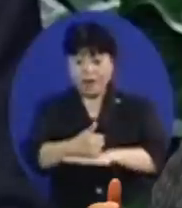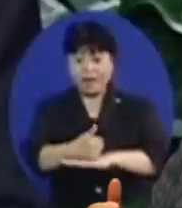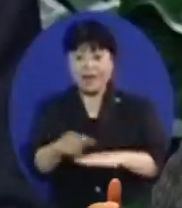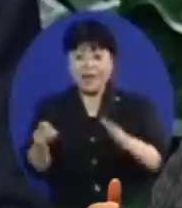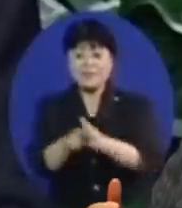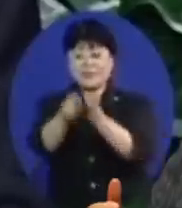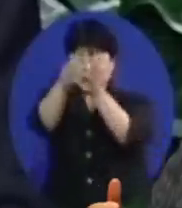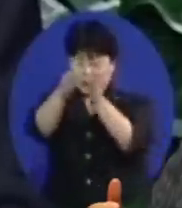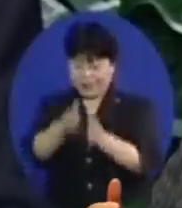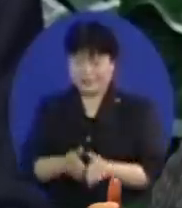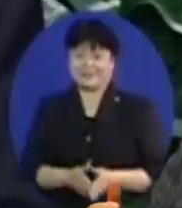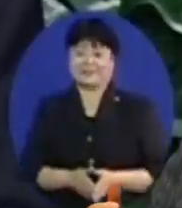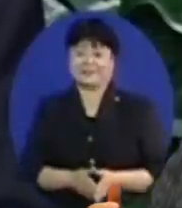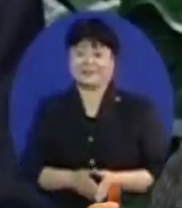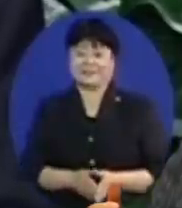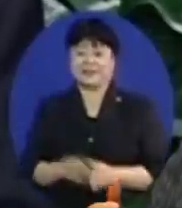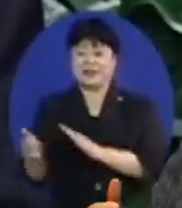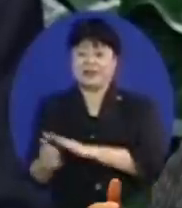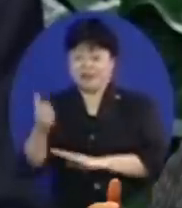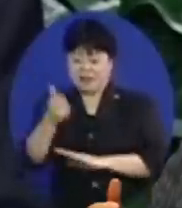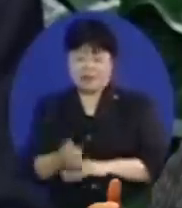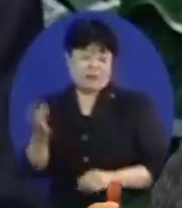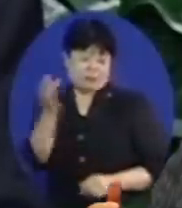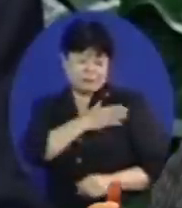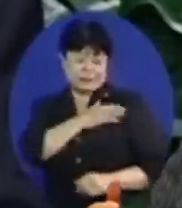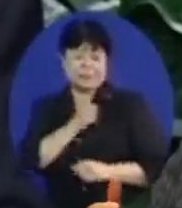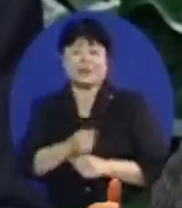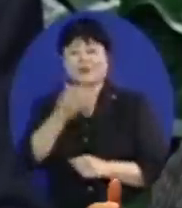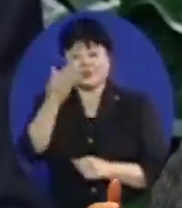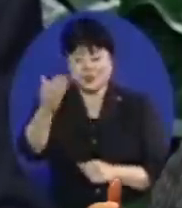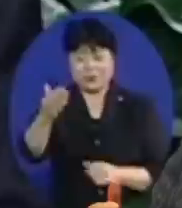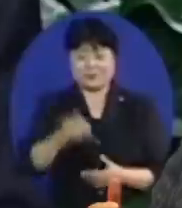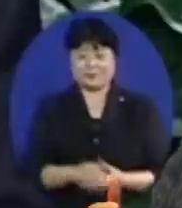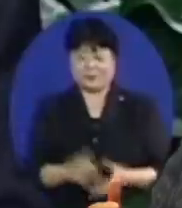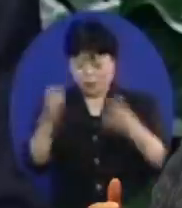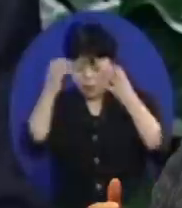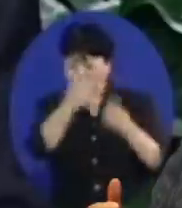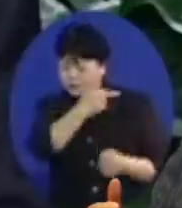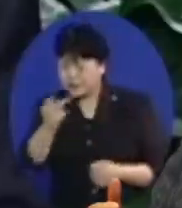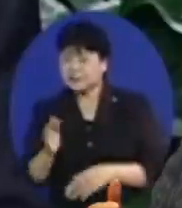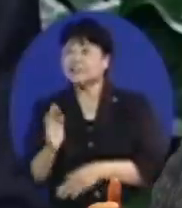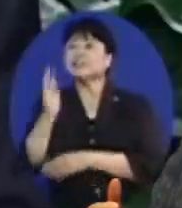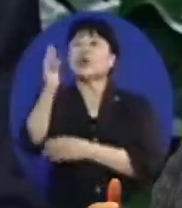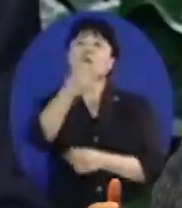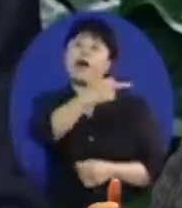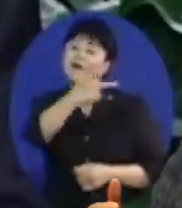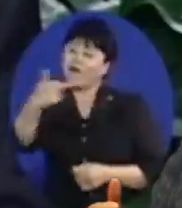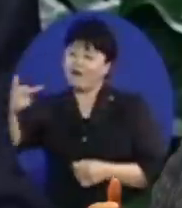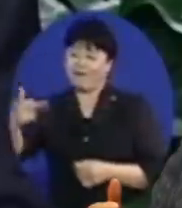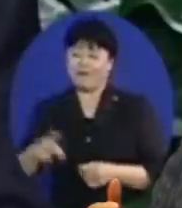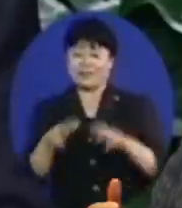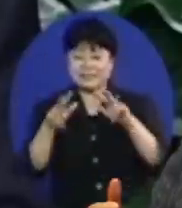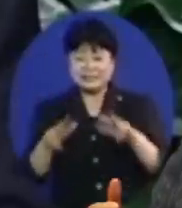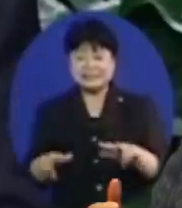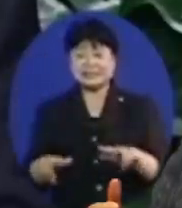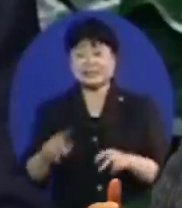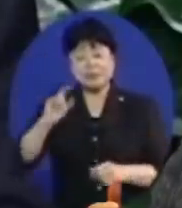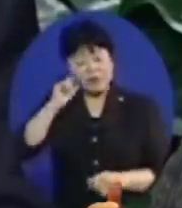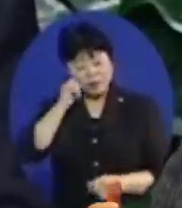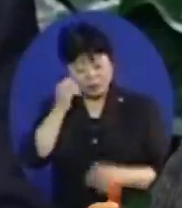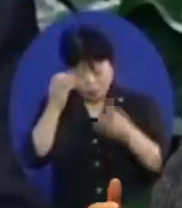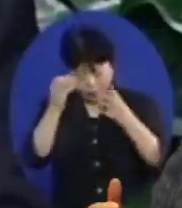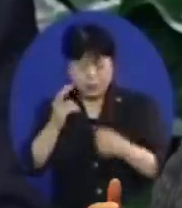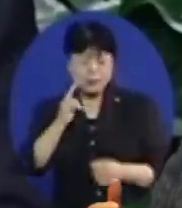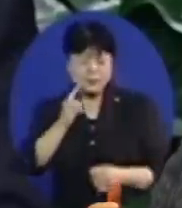믿음을 통해서 그를 부유하게 만들어줬다고 말한 것입니다. 고난이 클수록 영광도 큽니다. 현재 아무리 어렵고